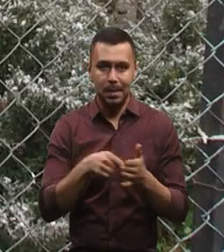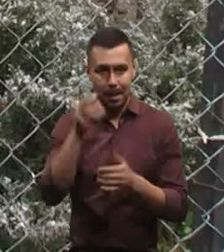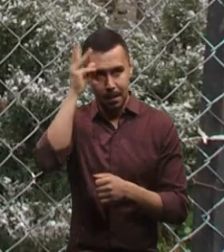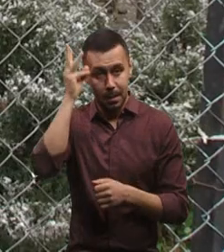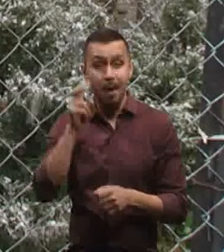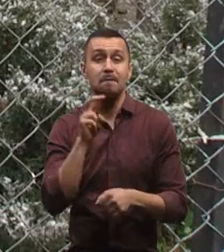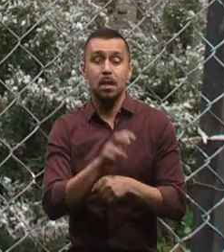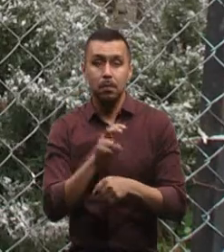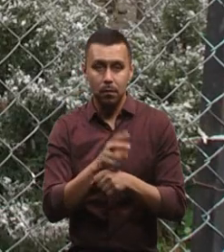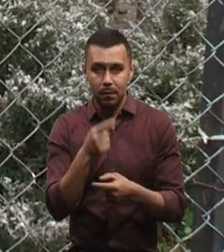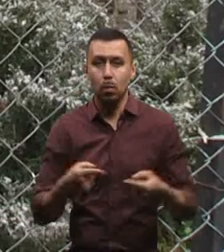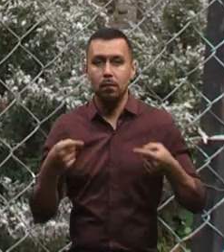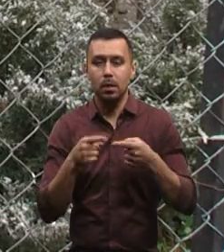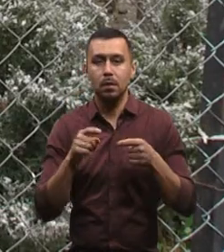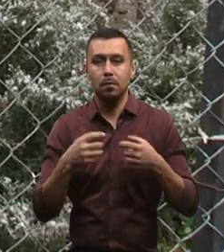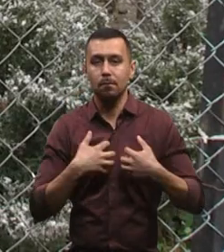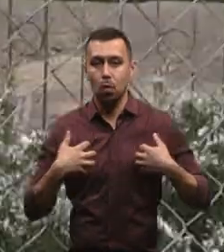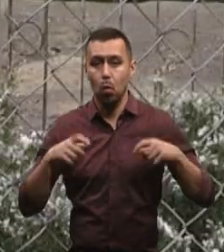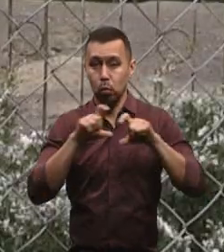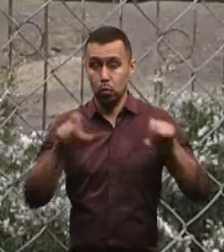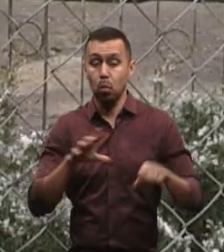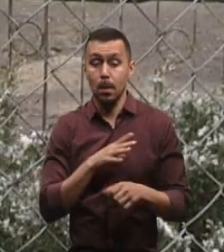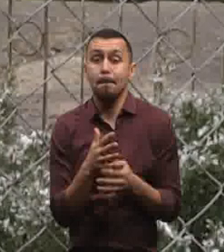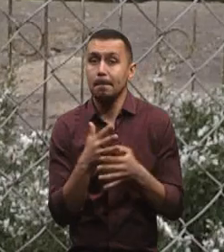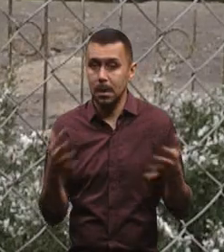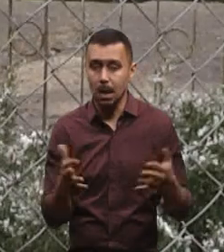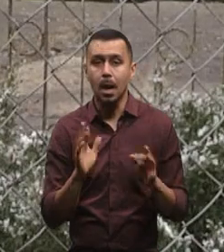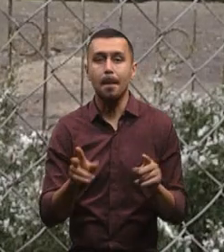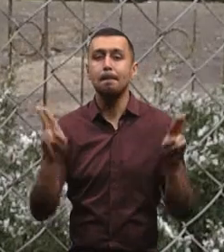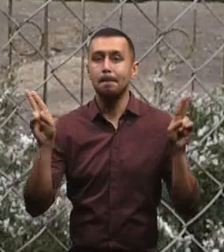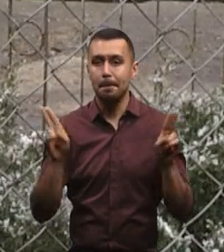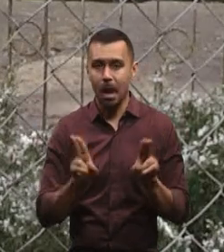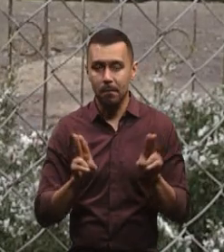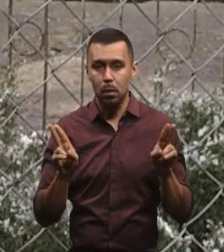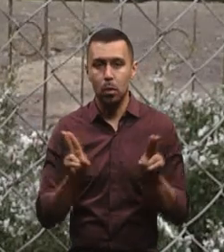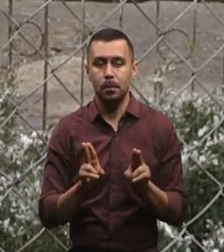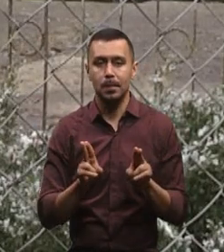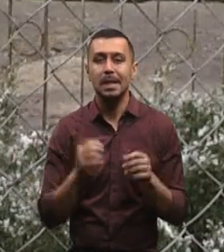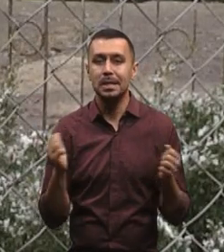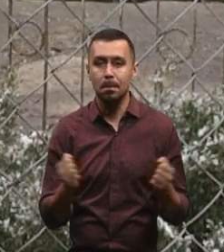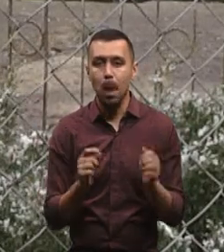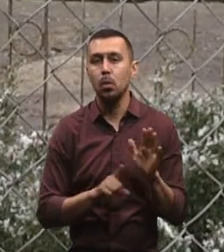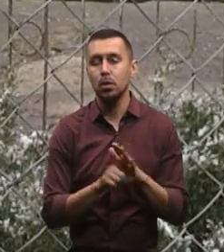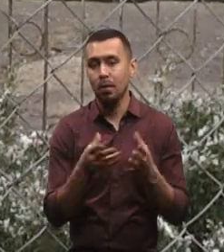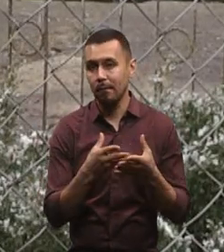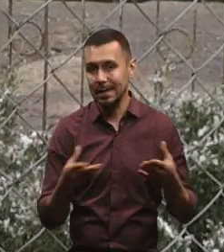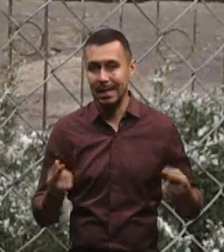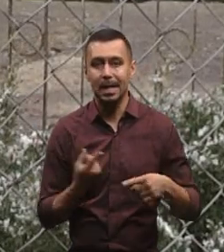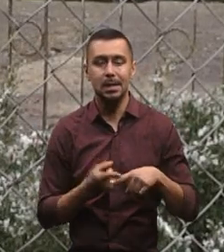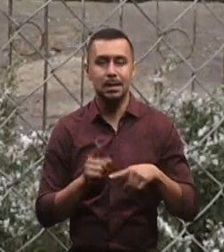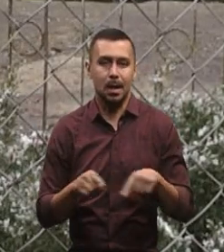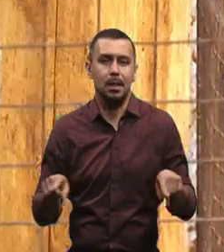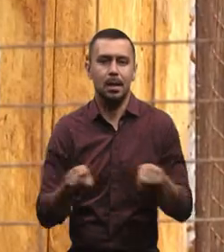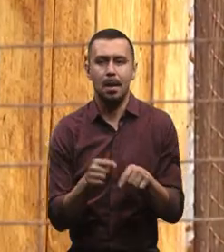і відвідувачів, відповідно, в зоокутку теж було більше. Як правило, зима, початок весни – це